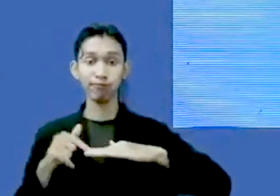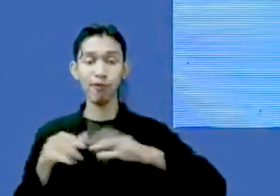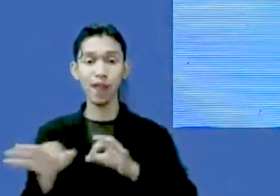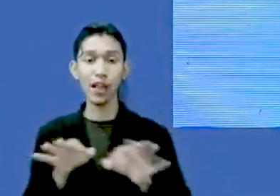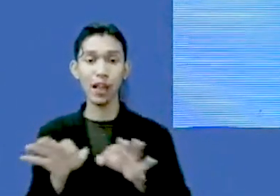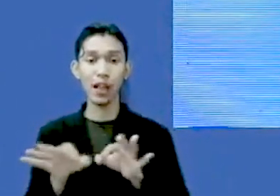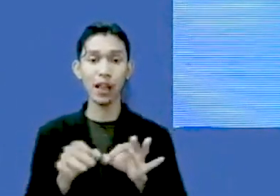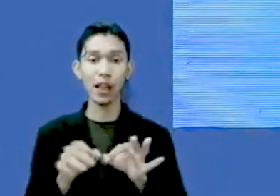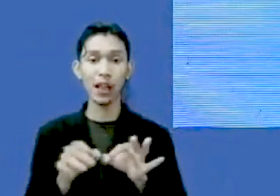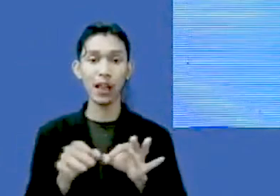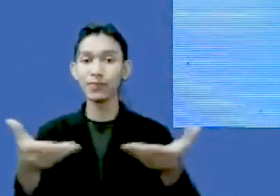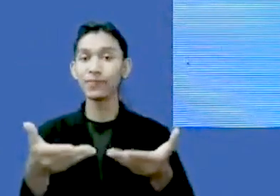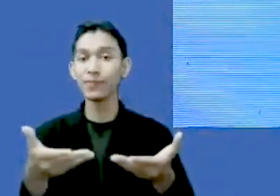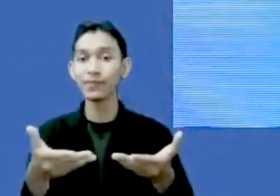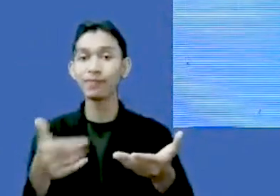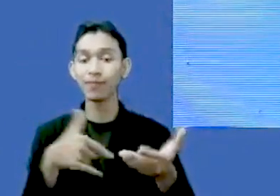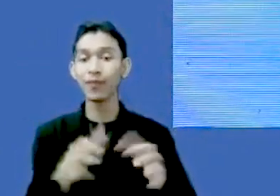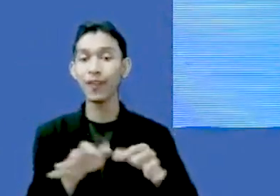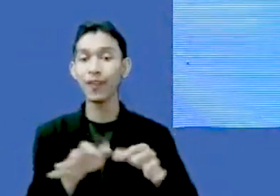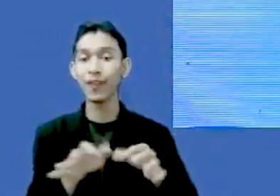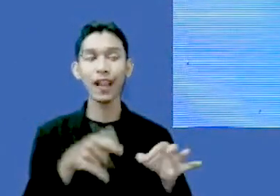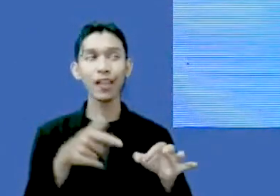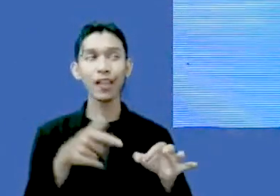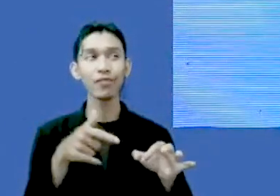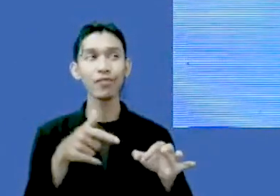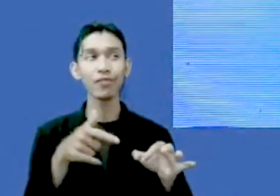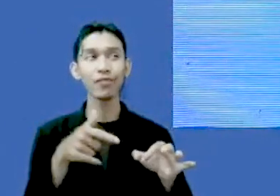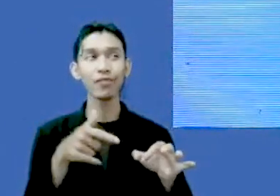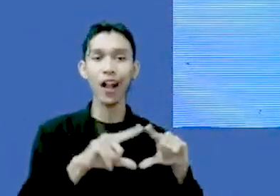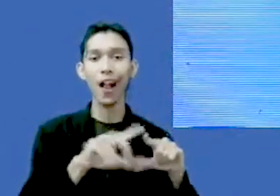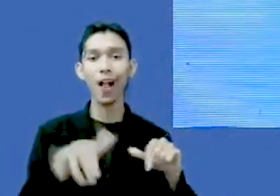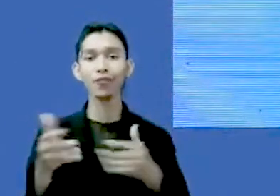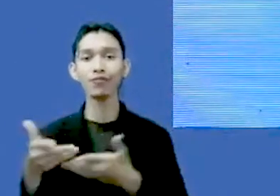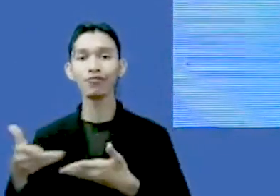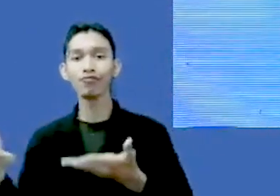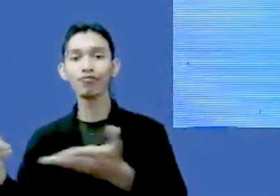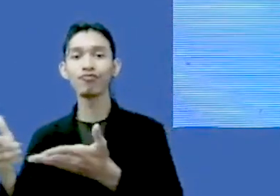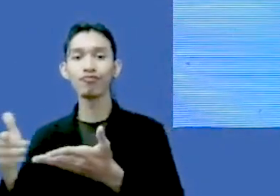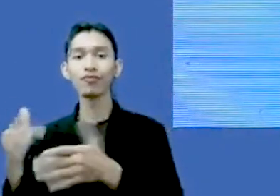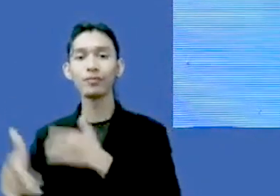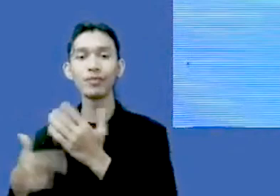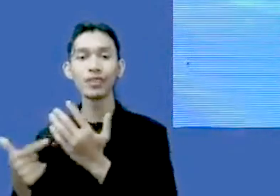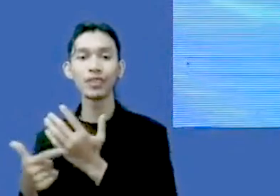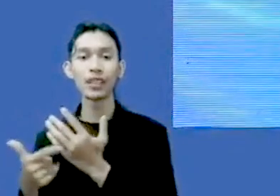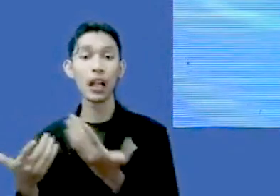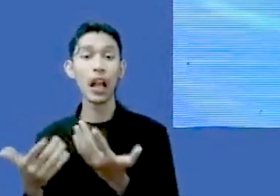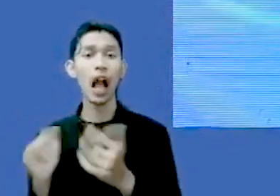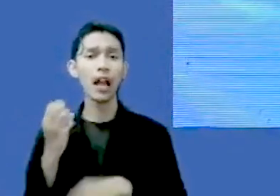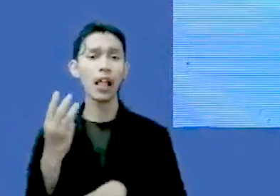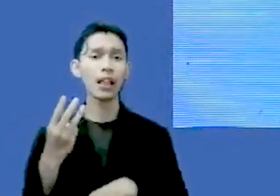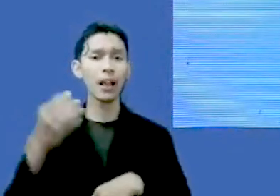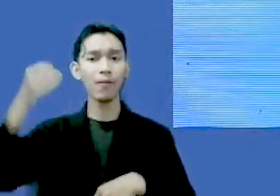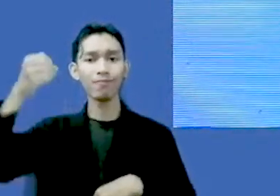ecosystem infrastruktur telekomunikasi dan ekosistem telekomunikasi tiga pilarnya apa